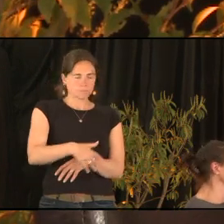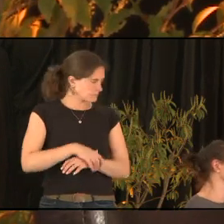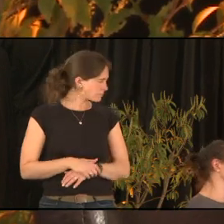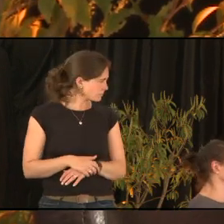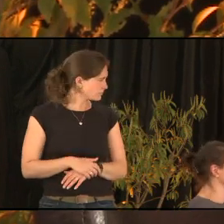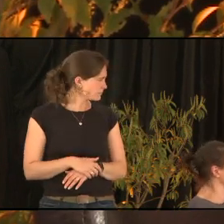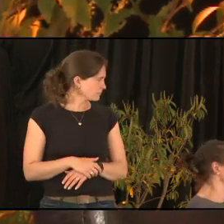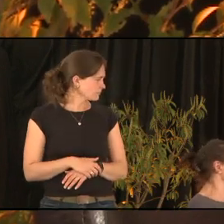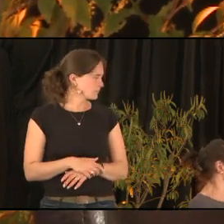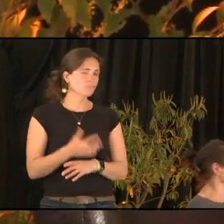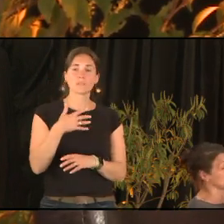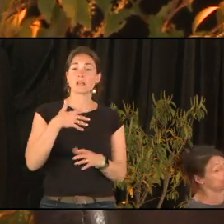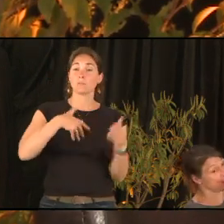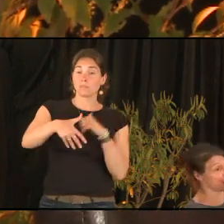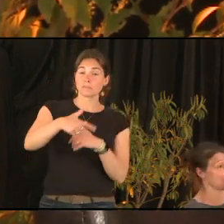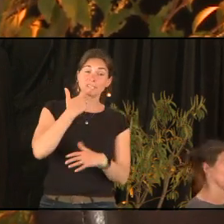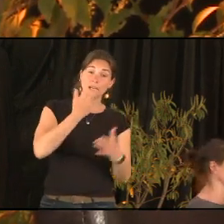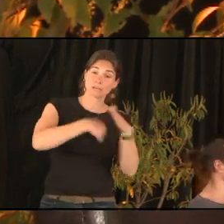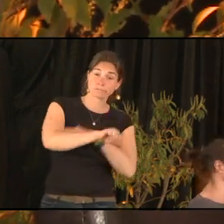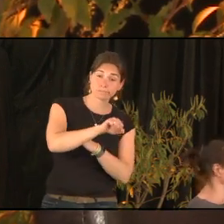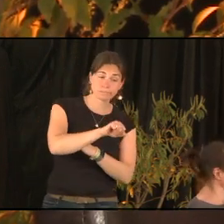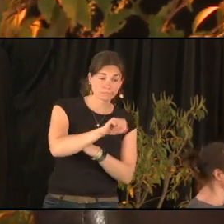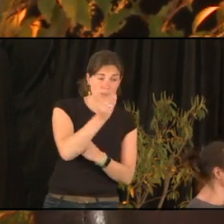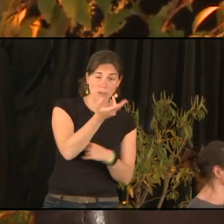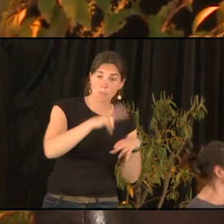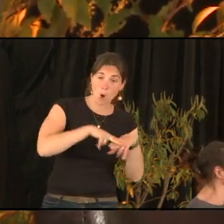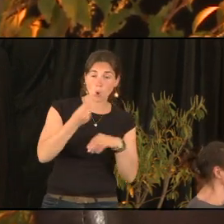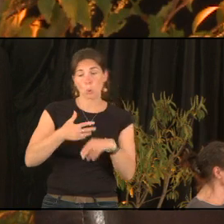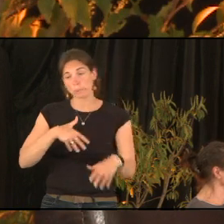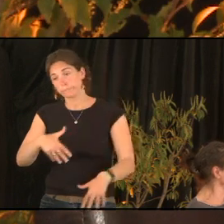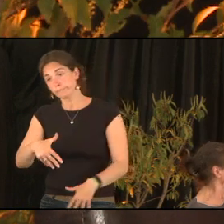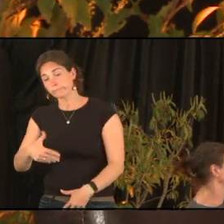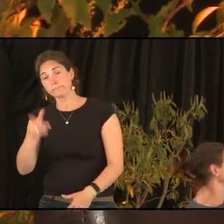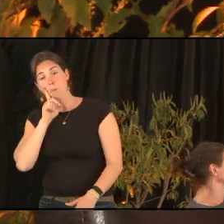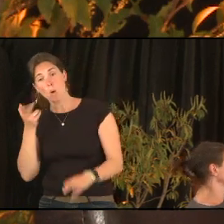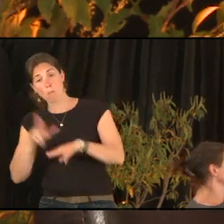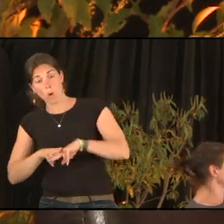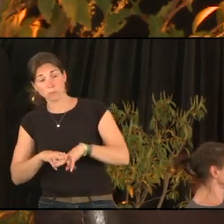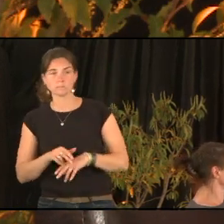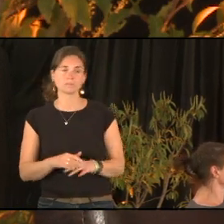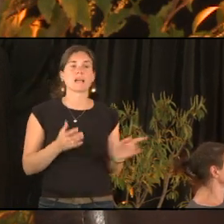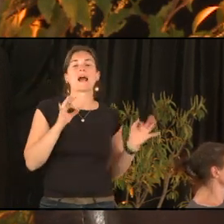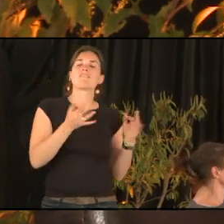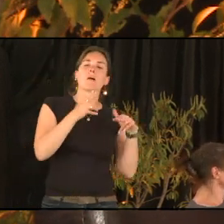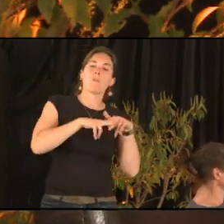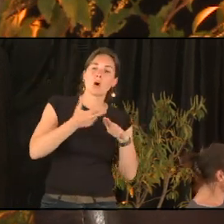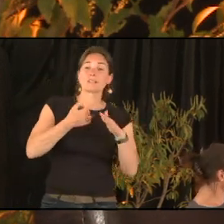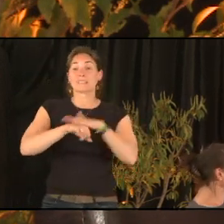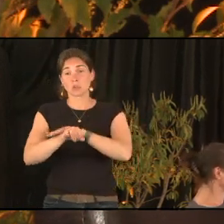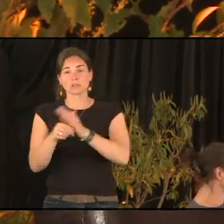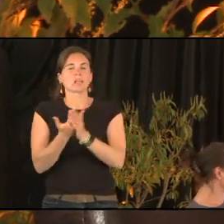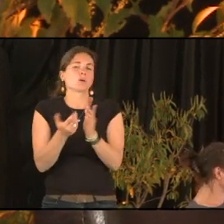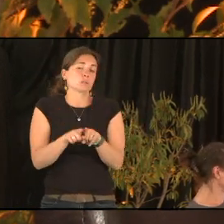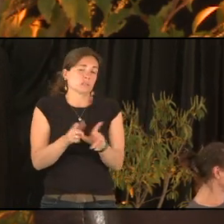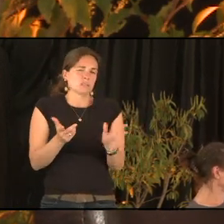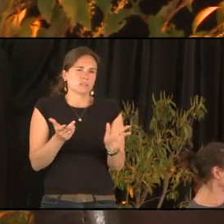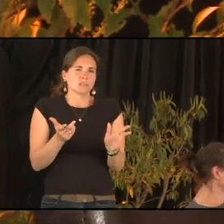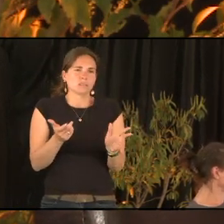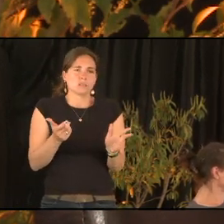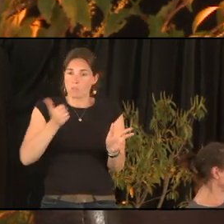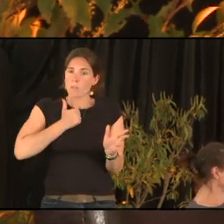avec avec la prose. Et c'était vraiment pour moi une manière de les faire surgir. Mais quand je dis surgir, c'était